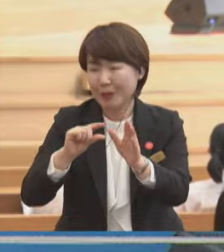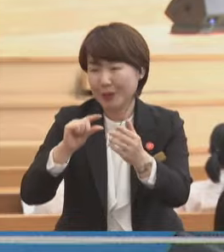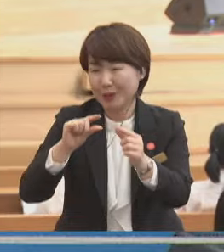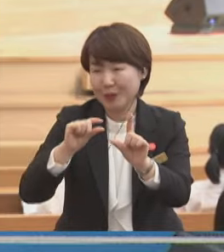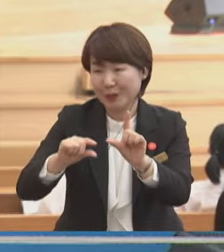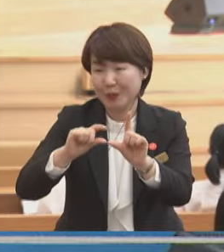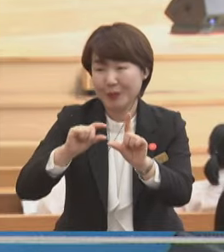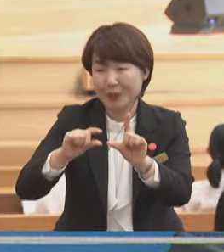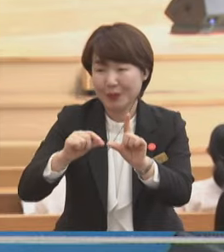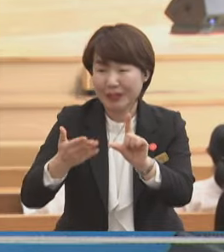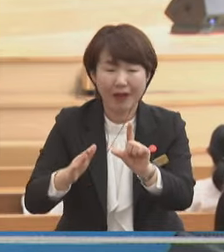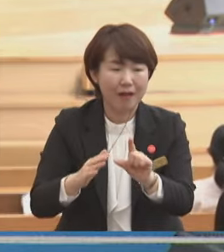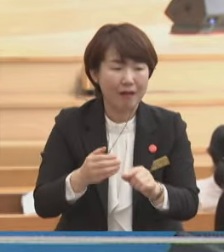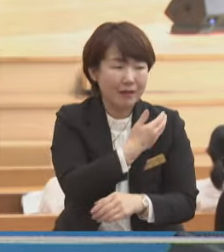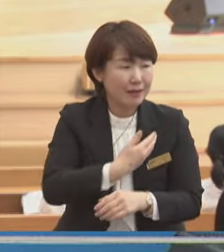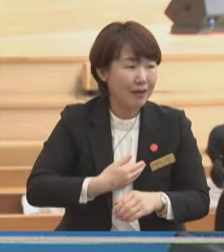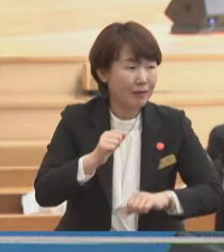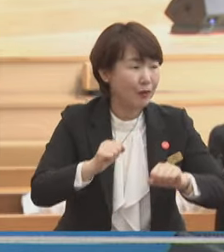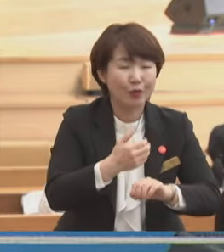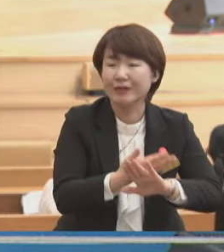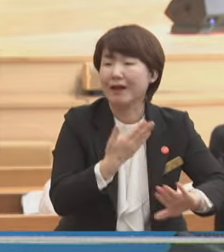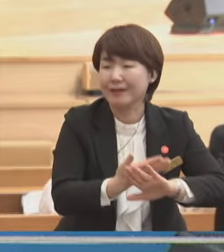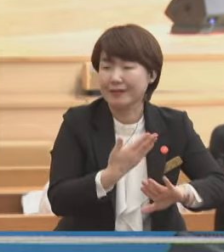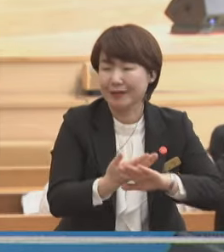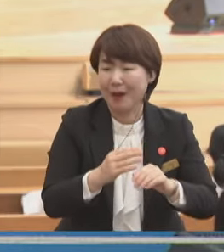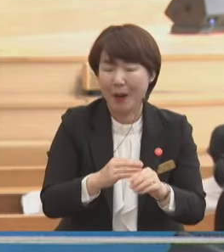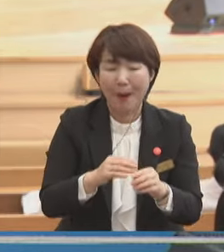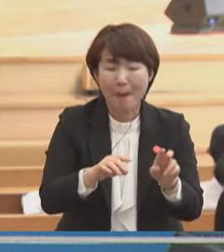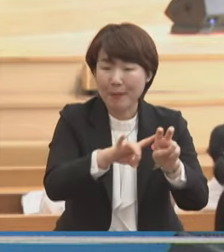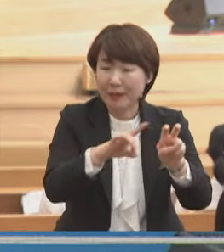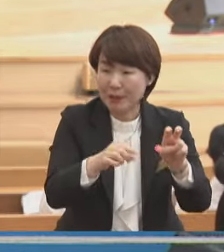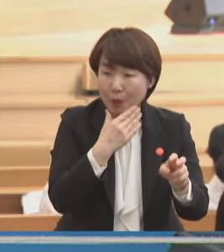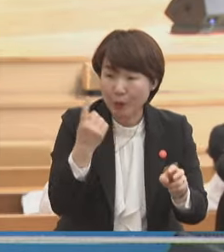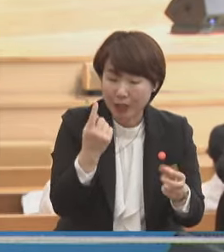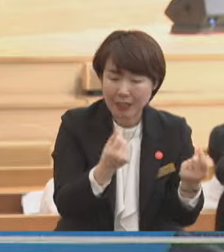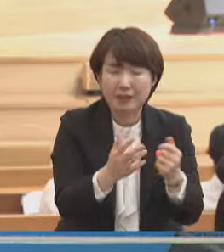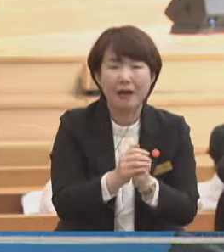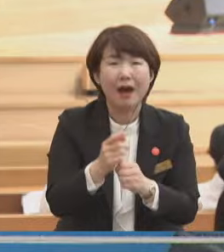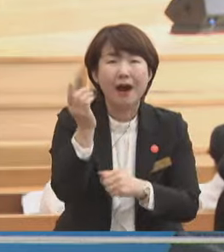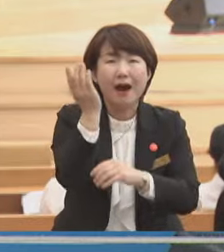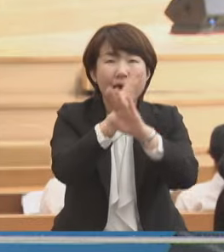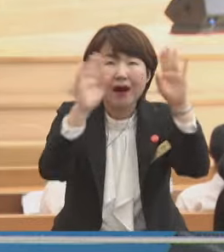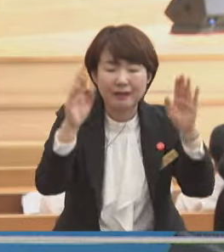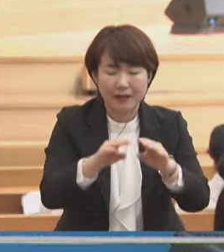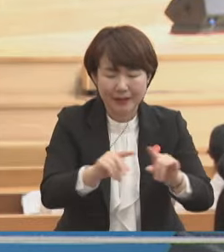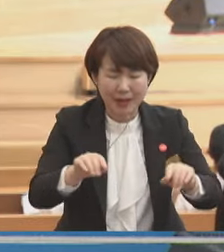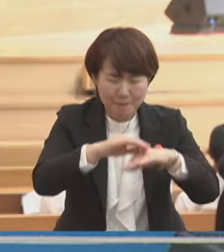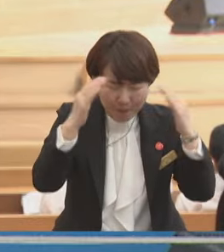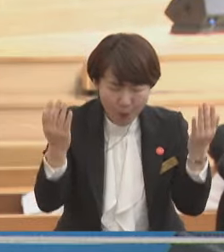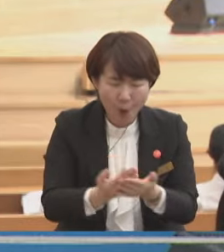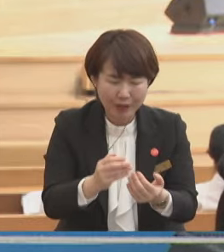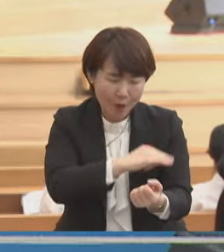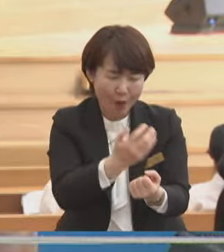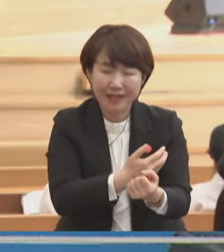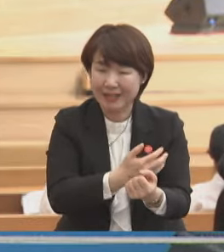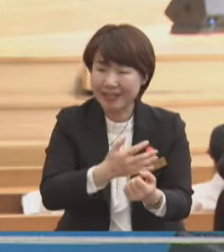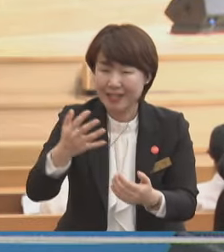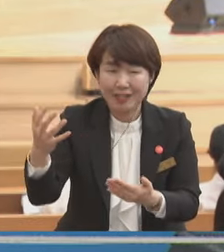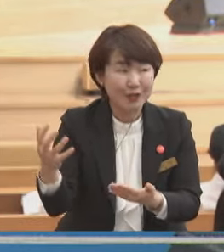어때요 제자들은 마태복음 28장에 얘기하는 것처럼 어떻게 하늘과 땅에 모든 권세를 주셔서